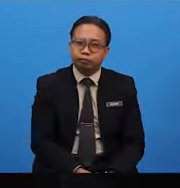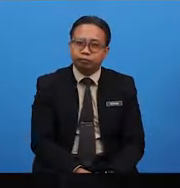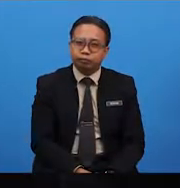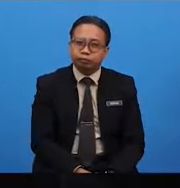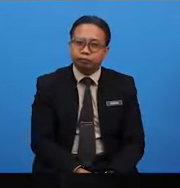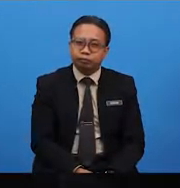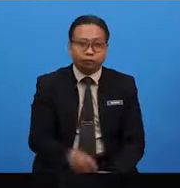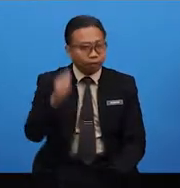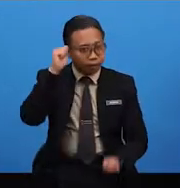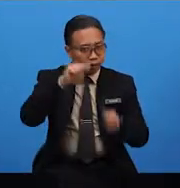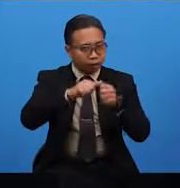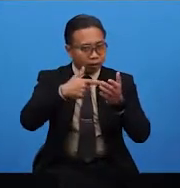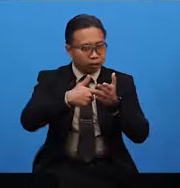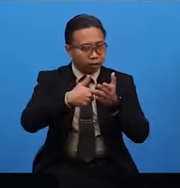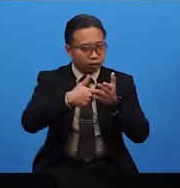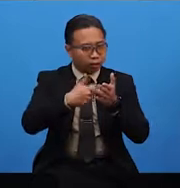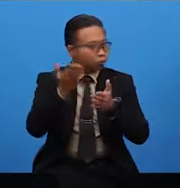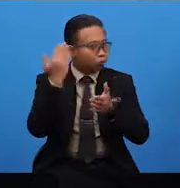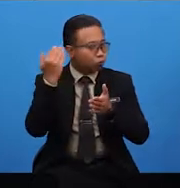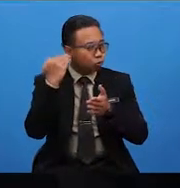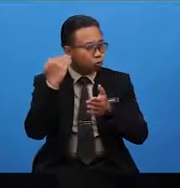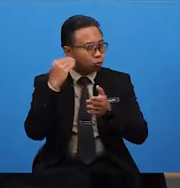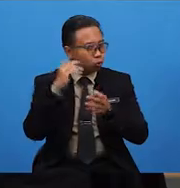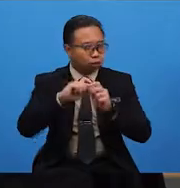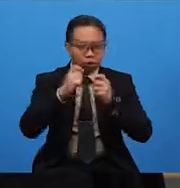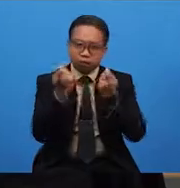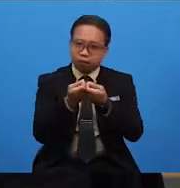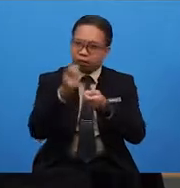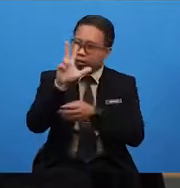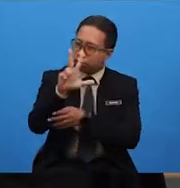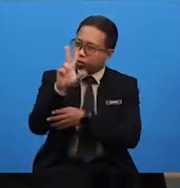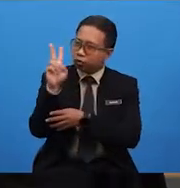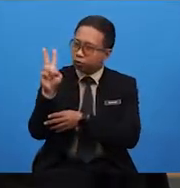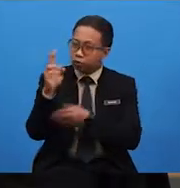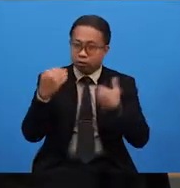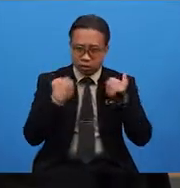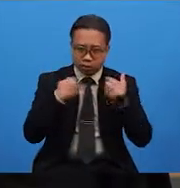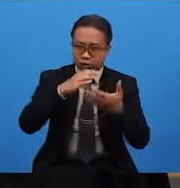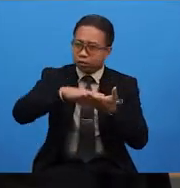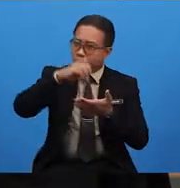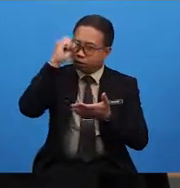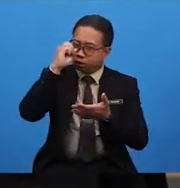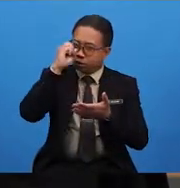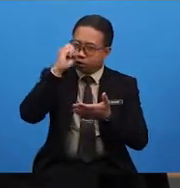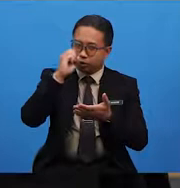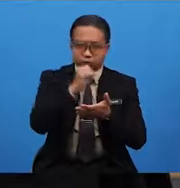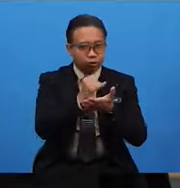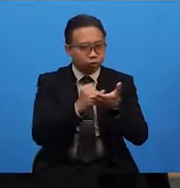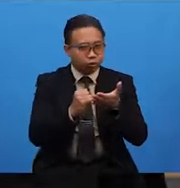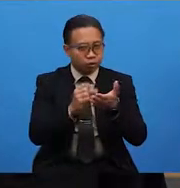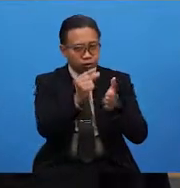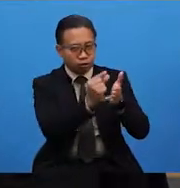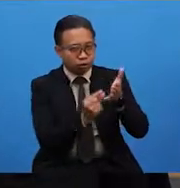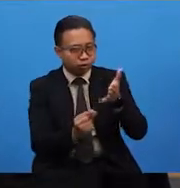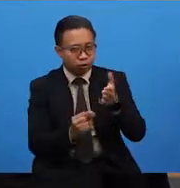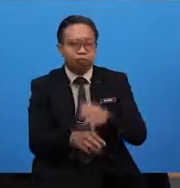Hai ingat lagi tak masih jadi tingkatan 2 dan 3 dijauhkan ada belajar tajuk sini grafik logo simbol